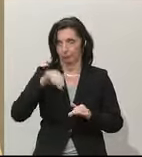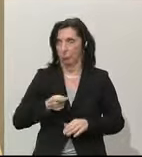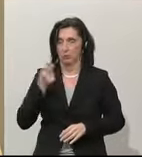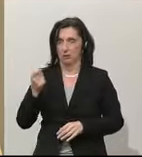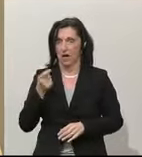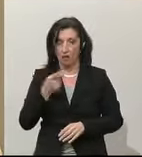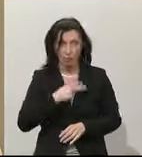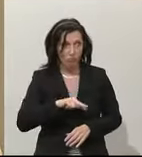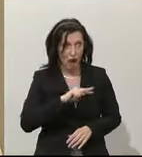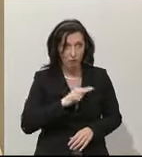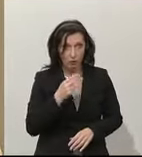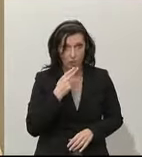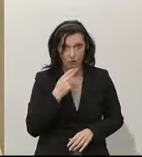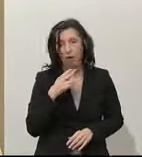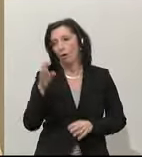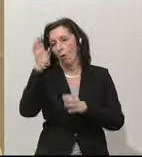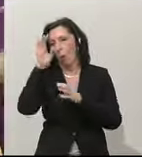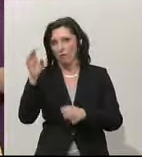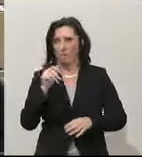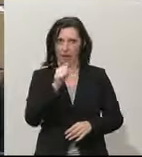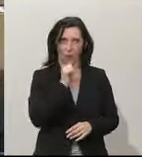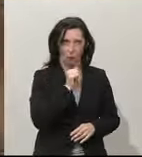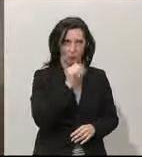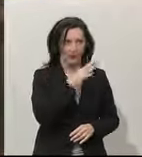die ÖVP und die Grünen. Vielen Dank.